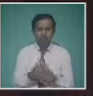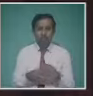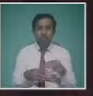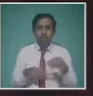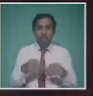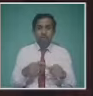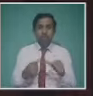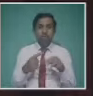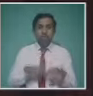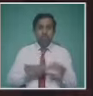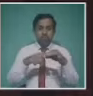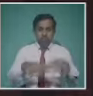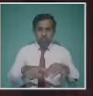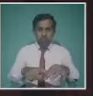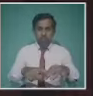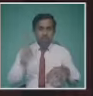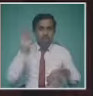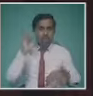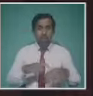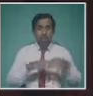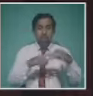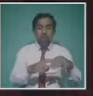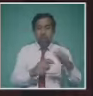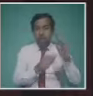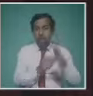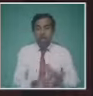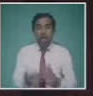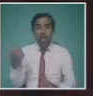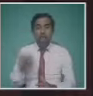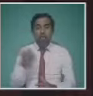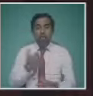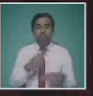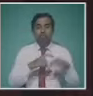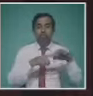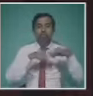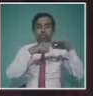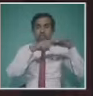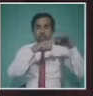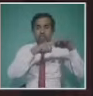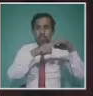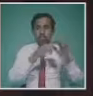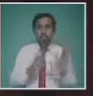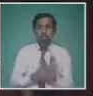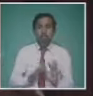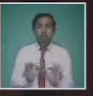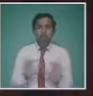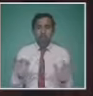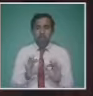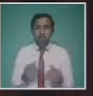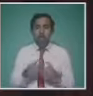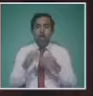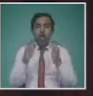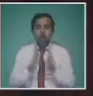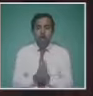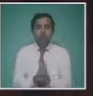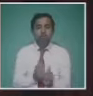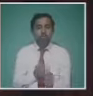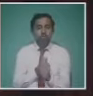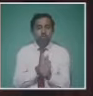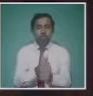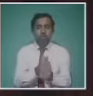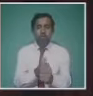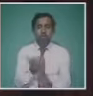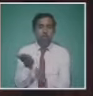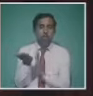තියෙනවා ප්‍රශ්නයක් ආවම ප්‍රශ්න යට කරන්න අලුත් ප්‍රශ්න ගේනවා මාධ්‍ය සමාජ මාධ්‍යත් ඒව සියල්ල ඒ පස්සේ යනවා දැන්